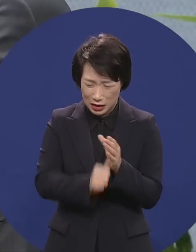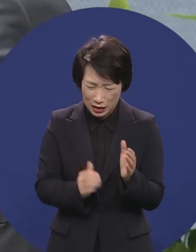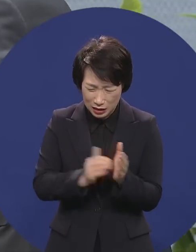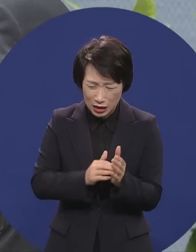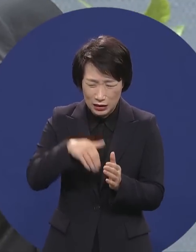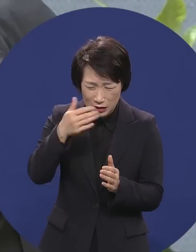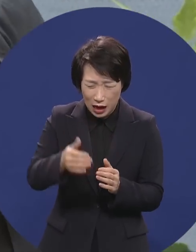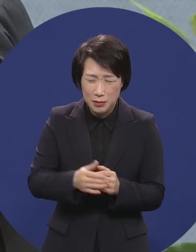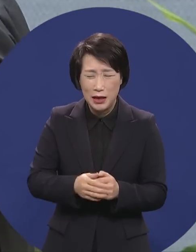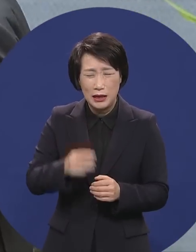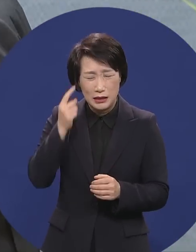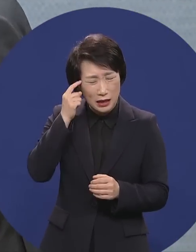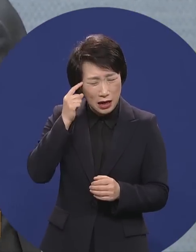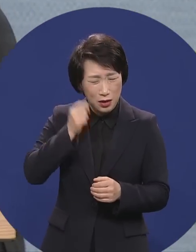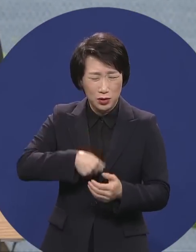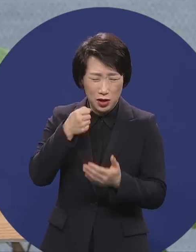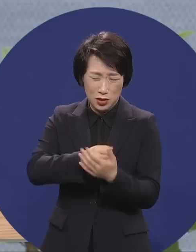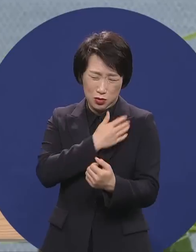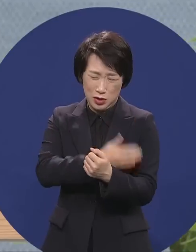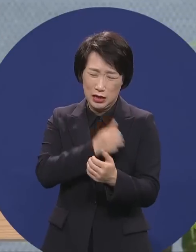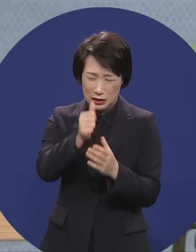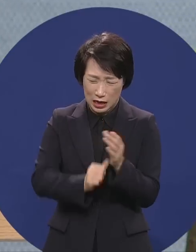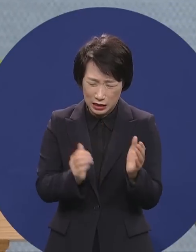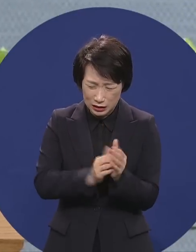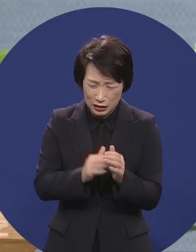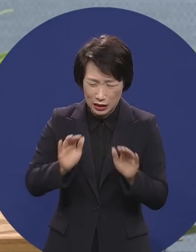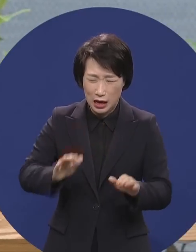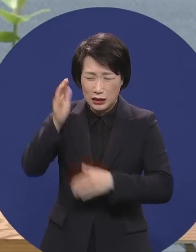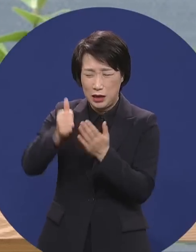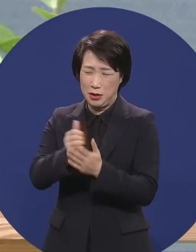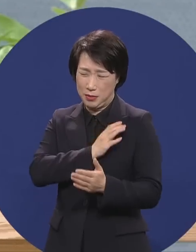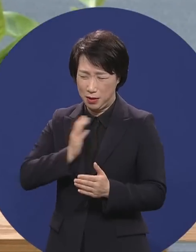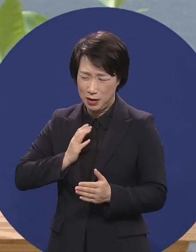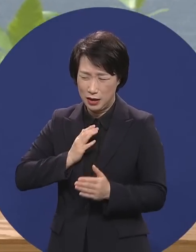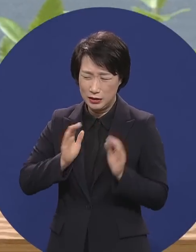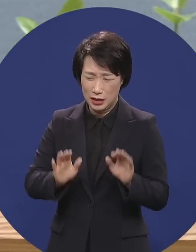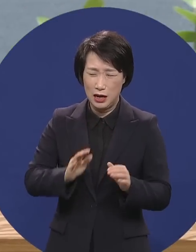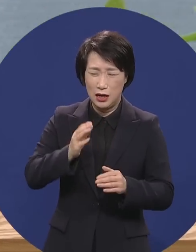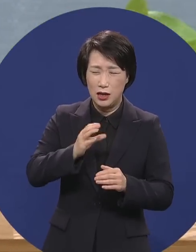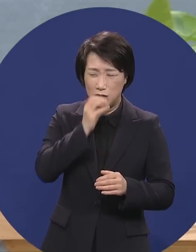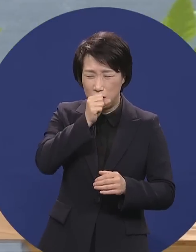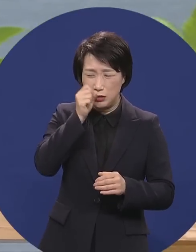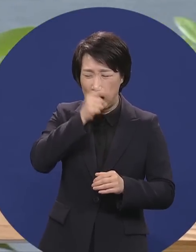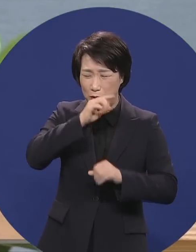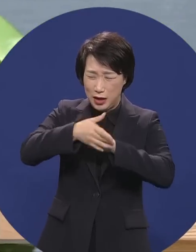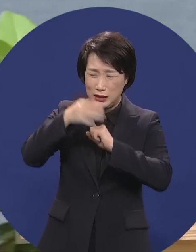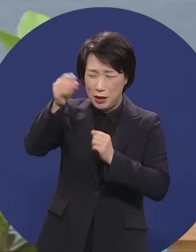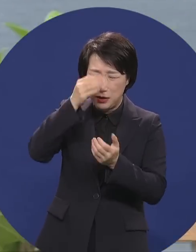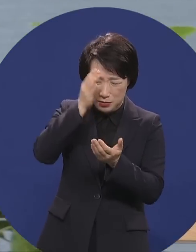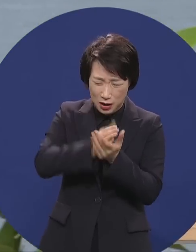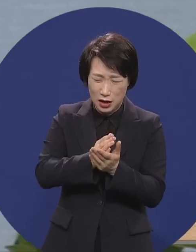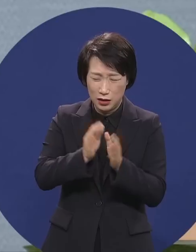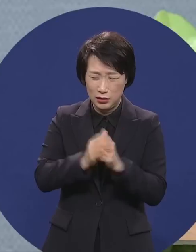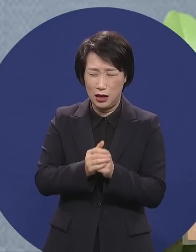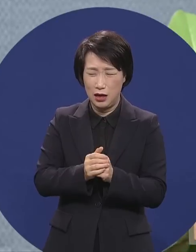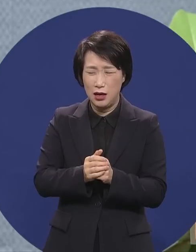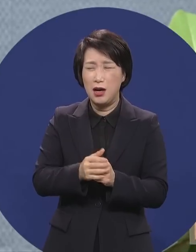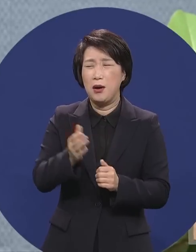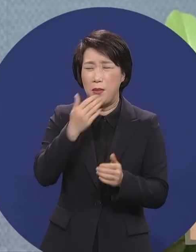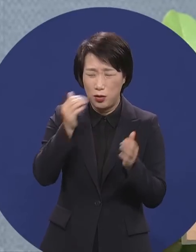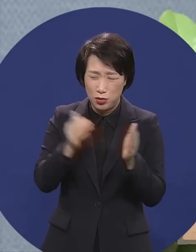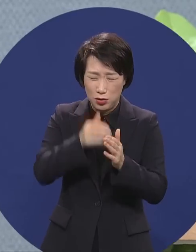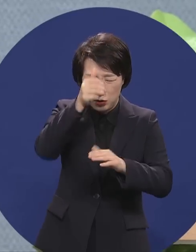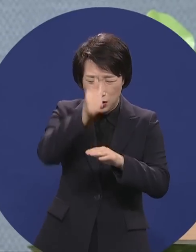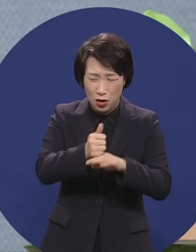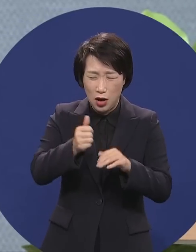감성이 타락하니 의지가 타락해서 하나님을 배반하고 먹지 말라는 실과를 먹고 결과는 공의의